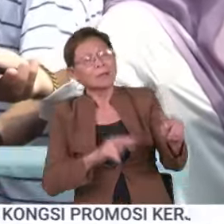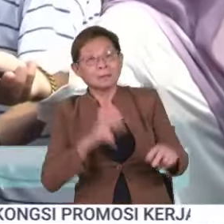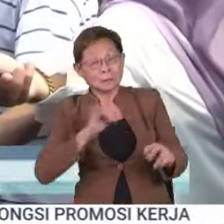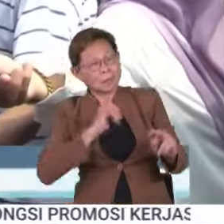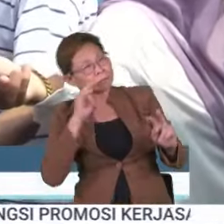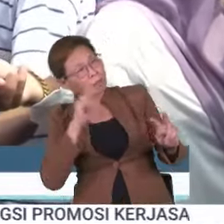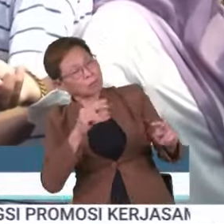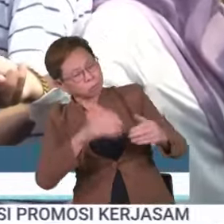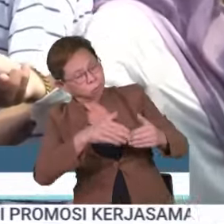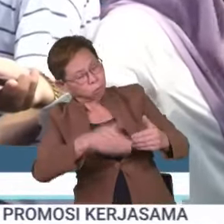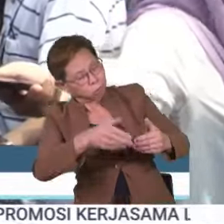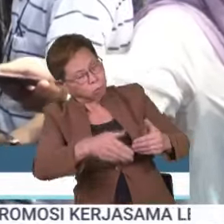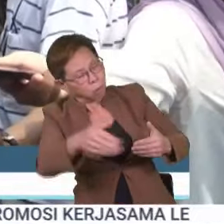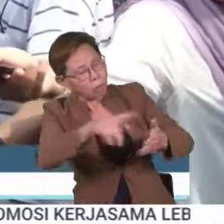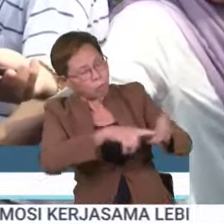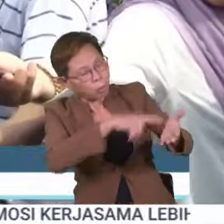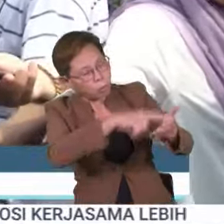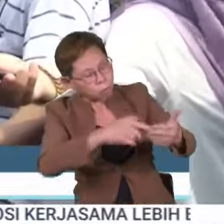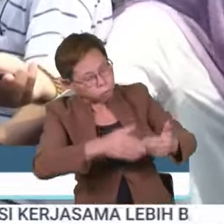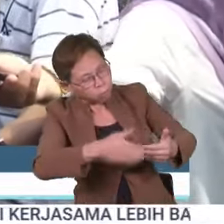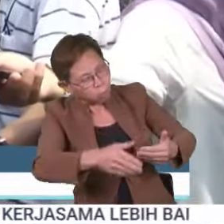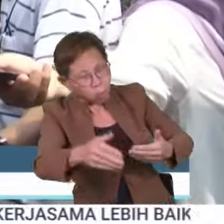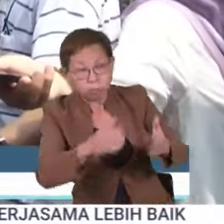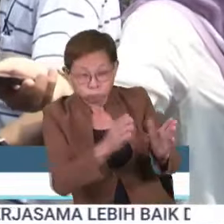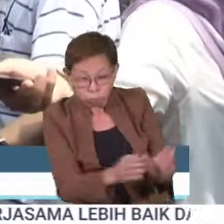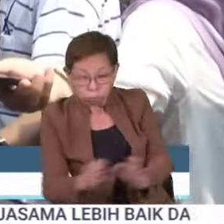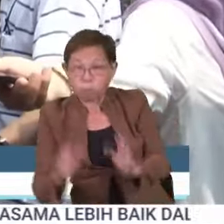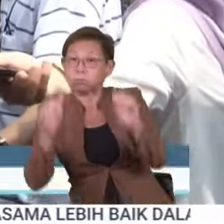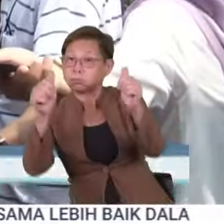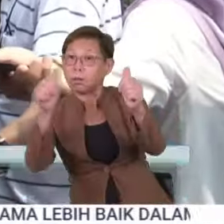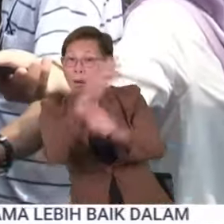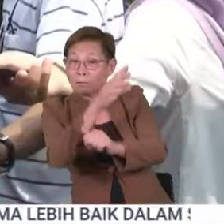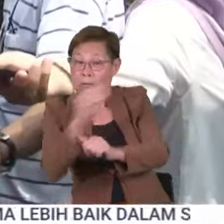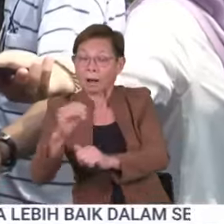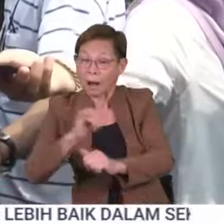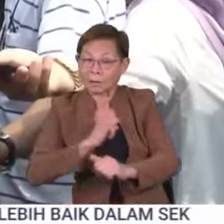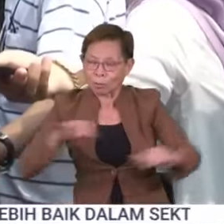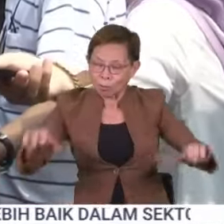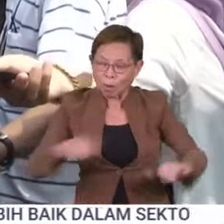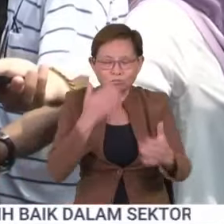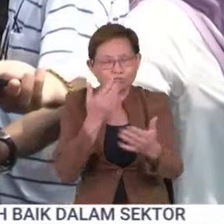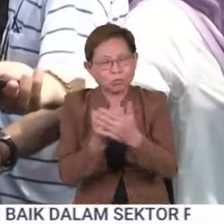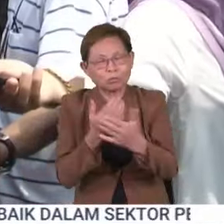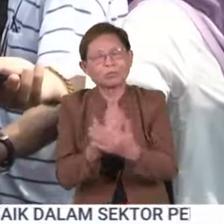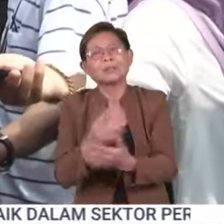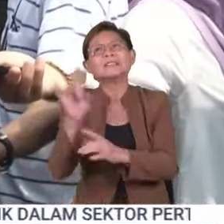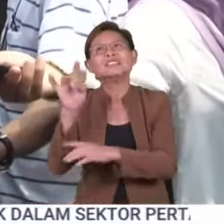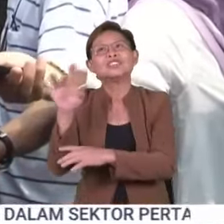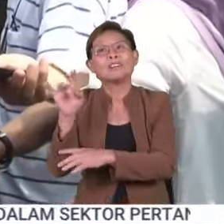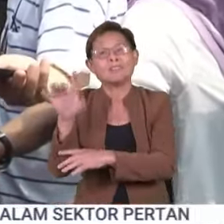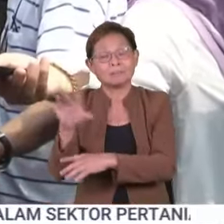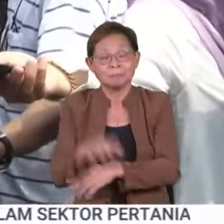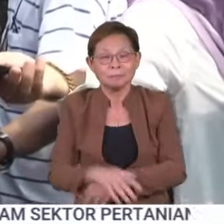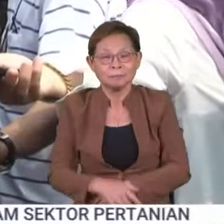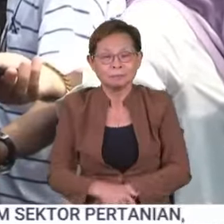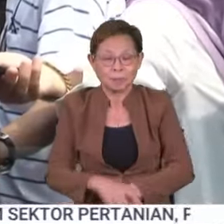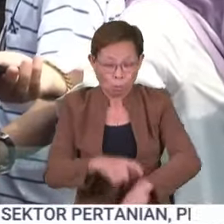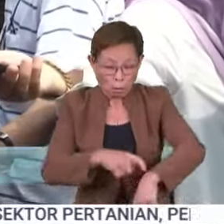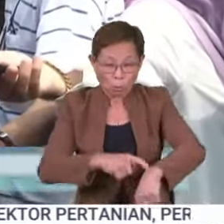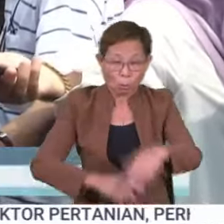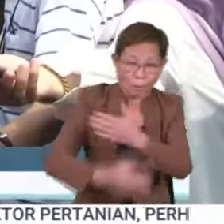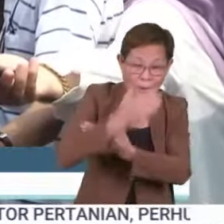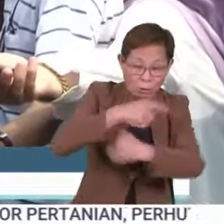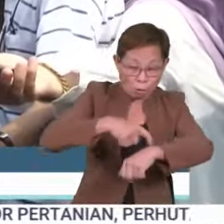perjalanan pengundian berjalan dengan teratur dan juga dijalankan dengan baik, insyaAllah. Dan waktu ni